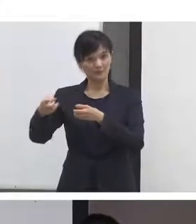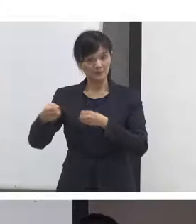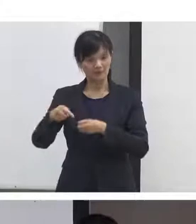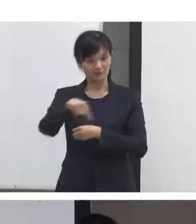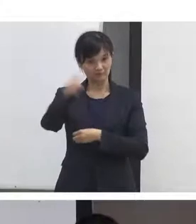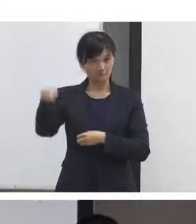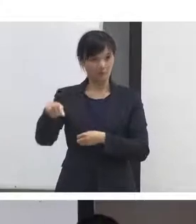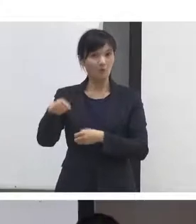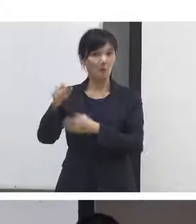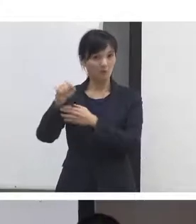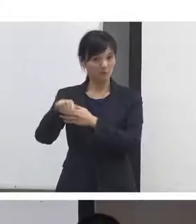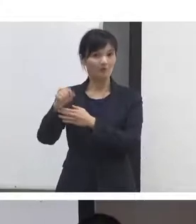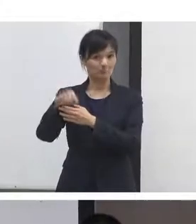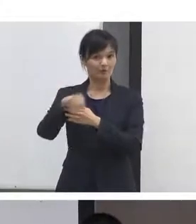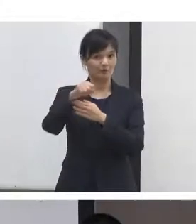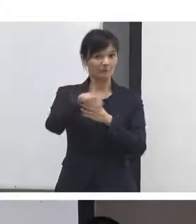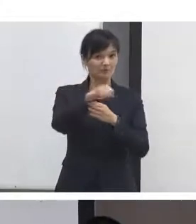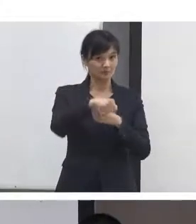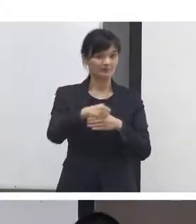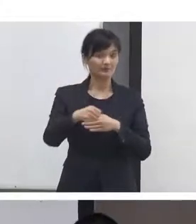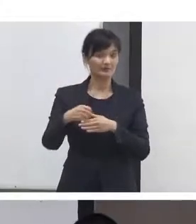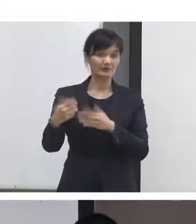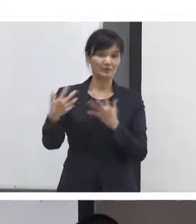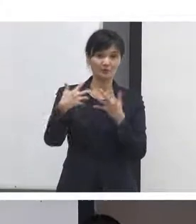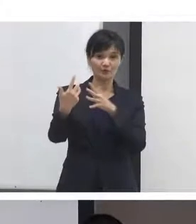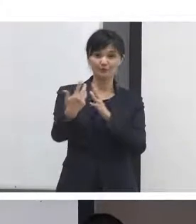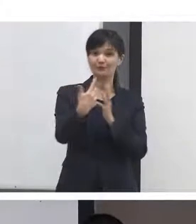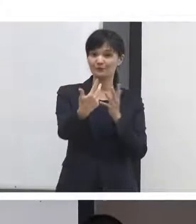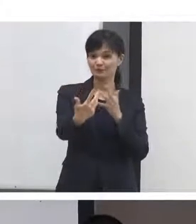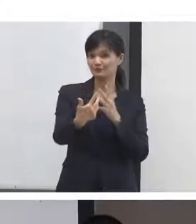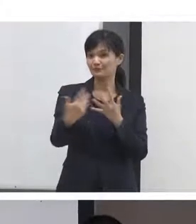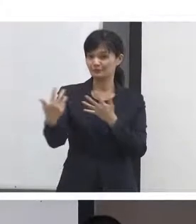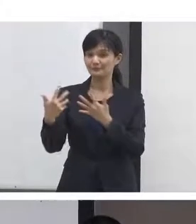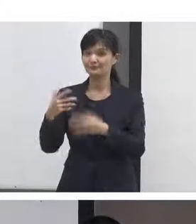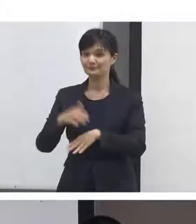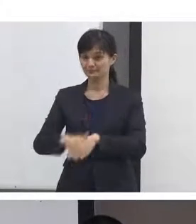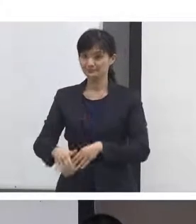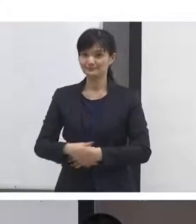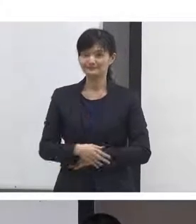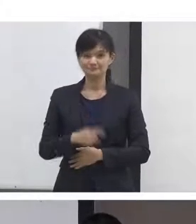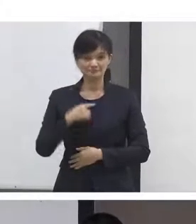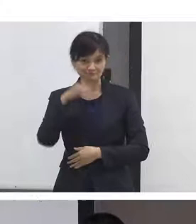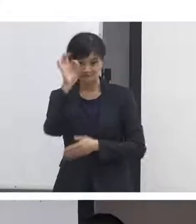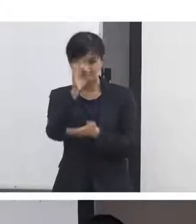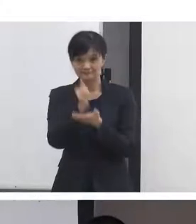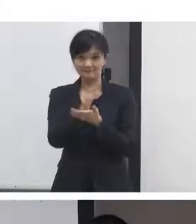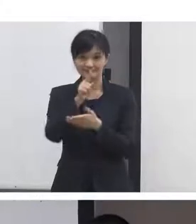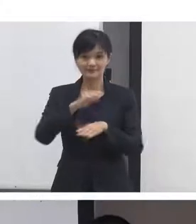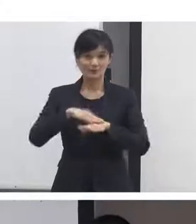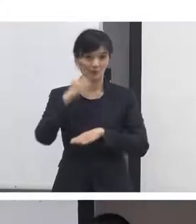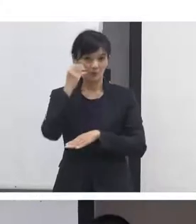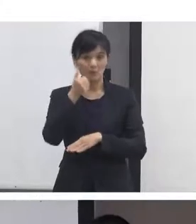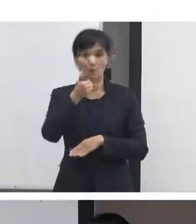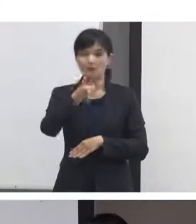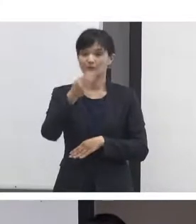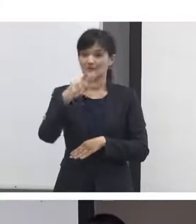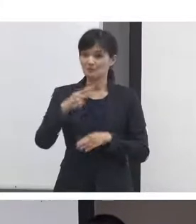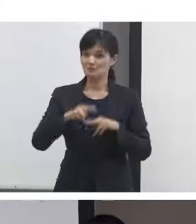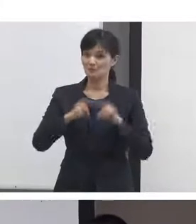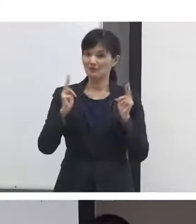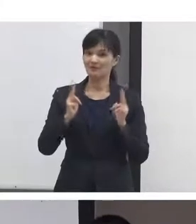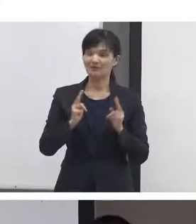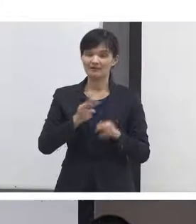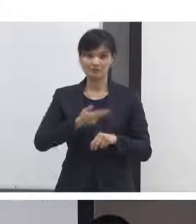个找出一个有效而且够开放而且可行的模式，这